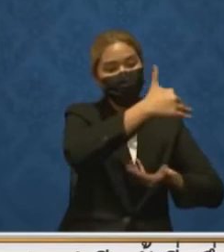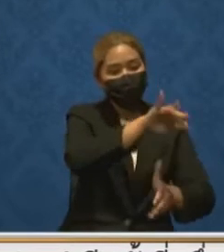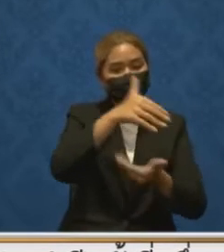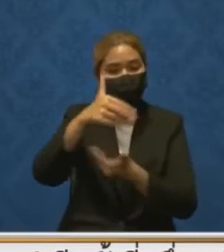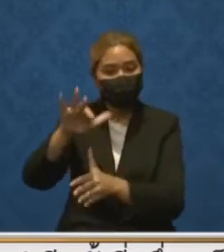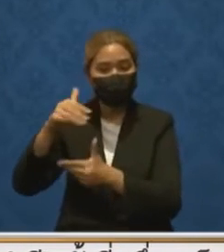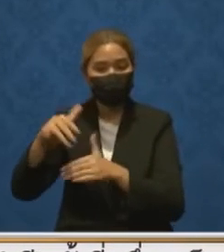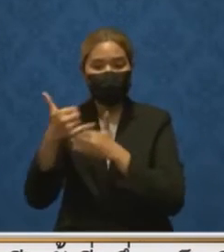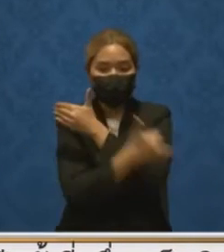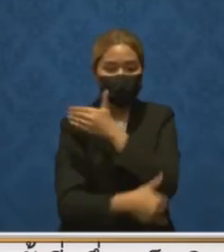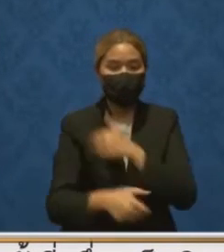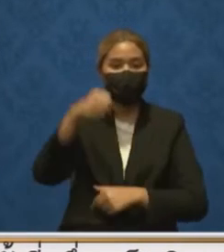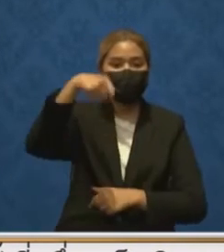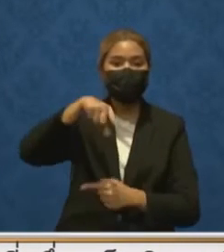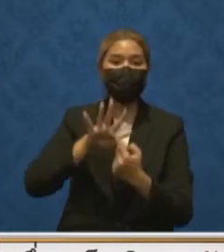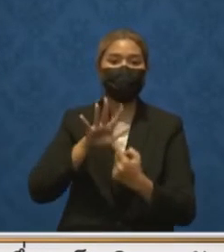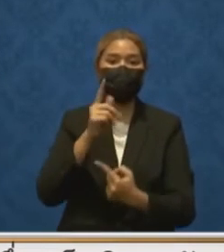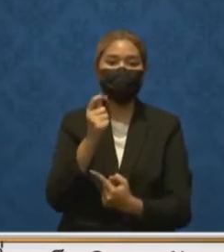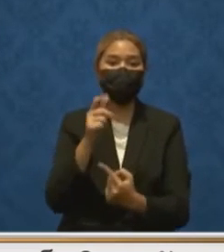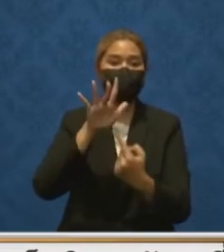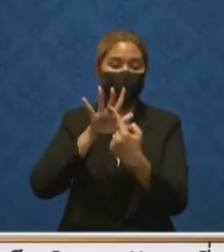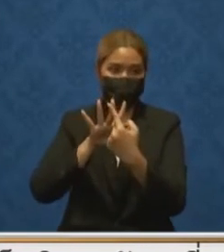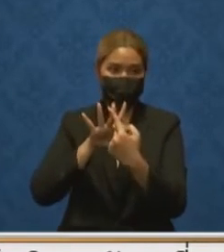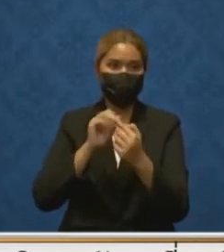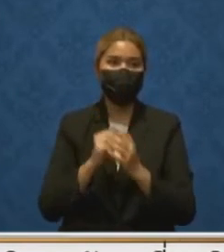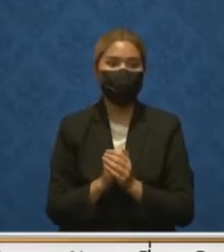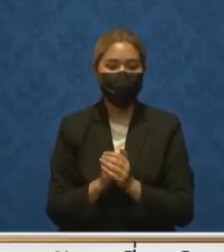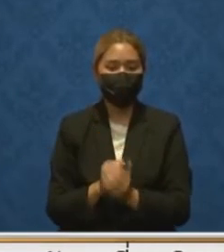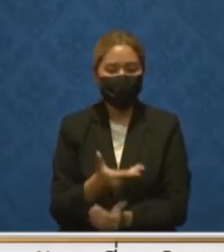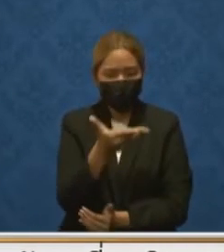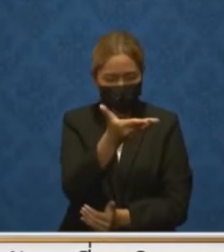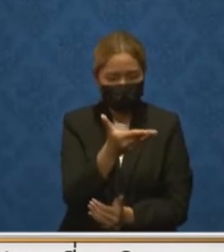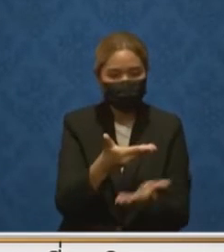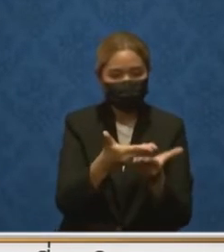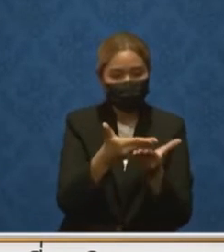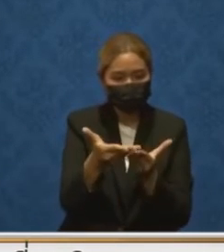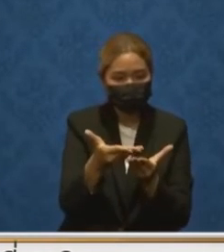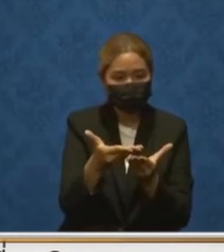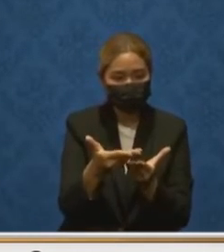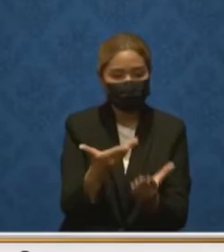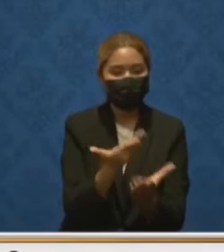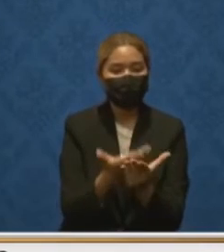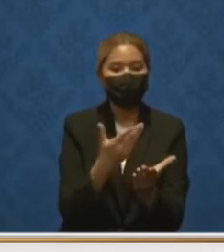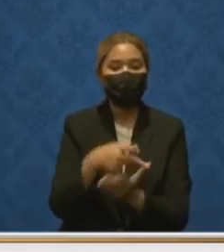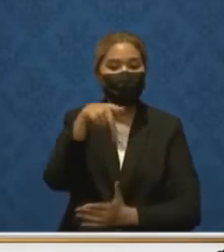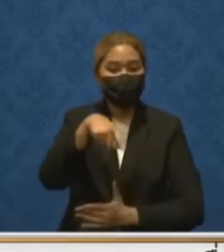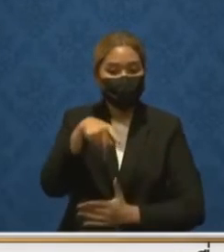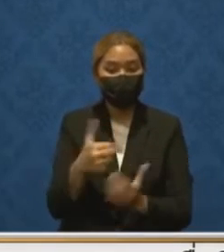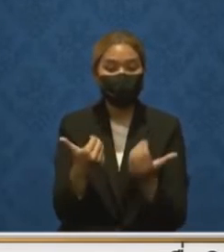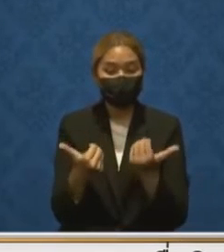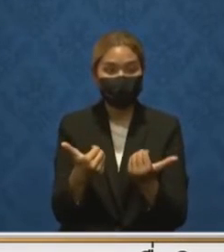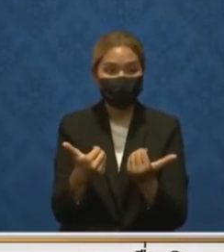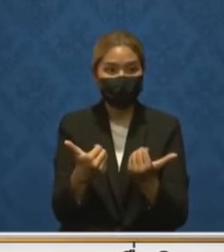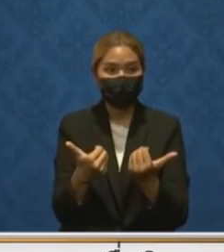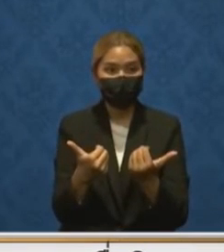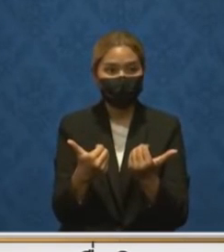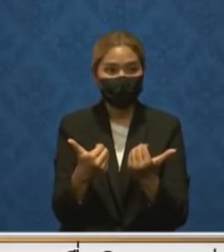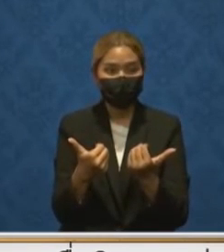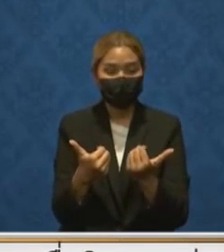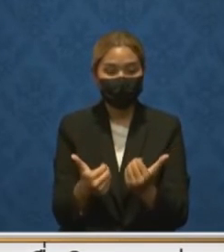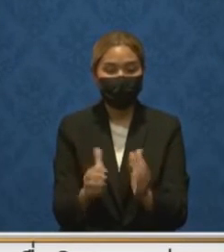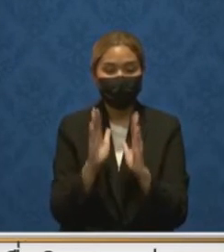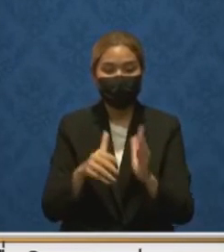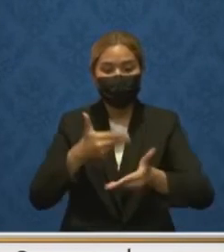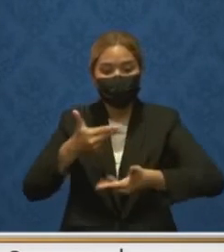เอราเบีขอซือปุยในราคาพิเศษปรากฏว่ขณะนี้ ผู้ส่งออกปุ๊ย